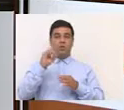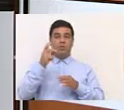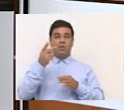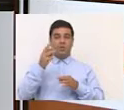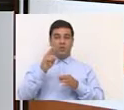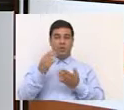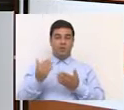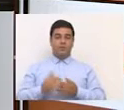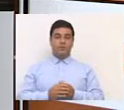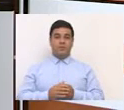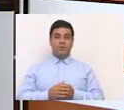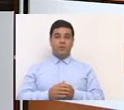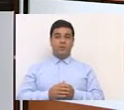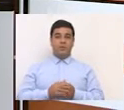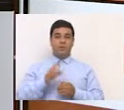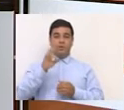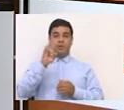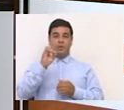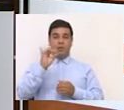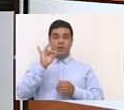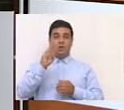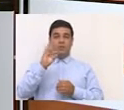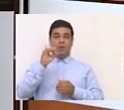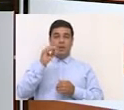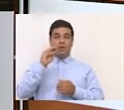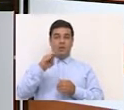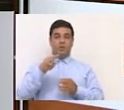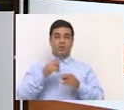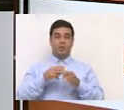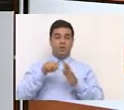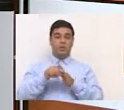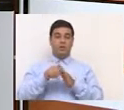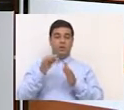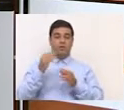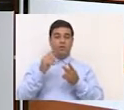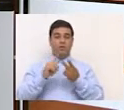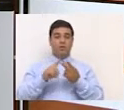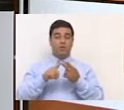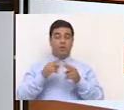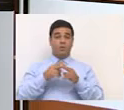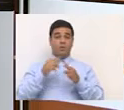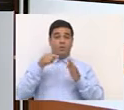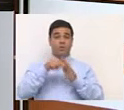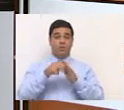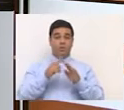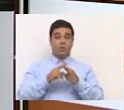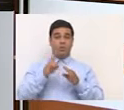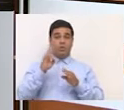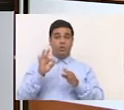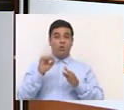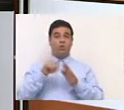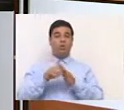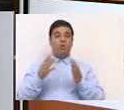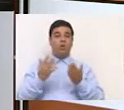местоимение, подлежащее, не имеет ценности. Вторая часть. Между ними союз «но». Какой